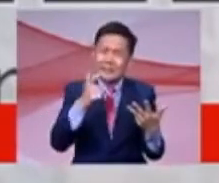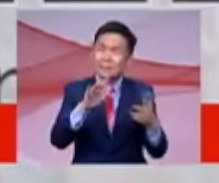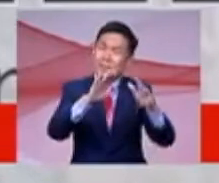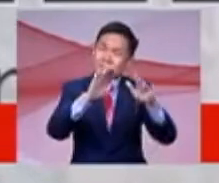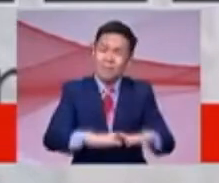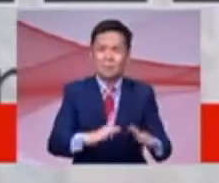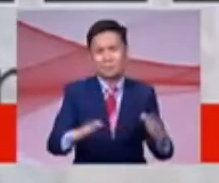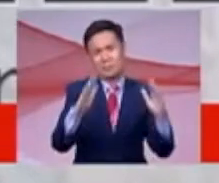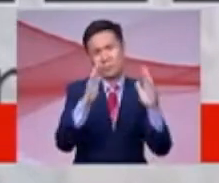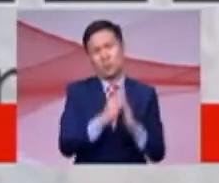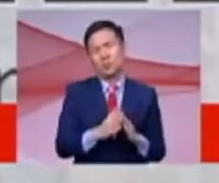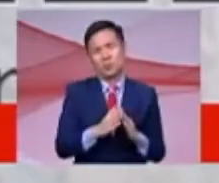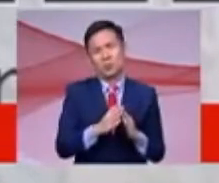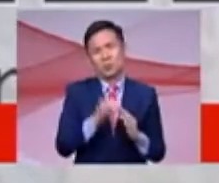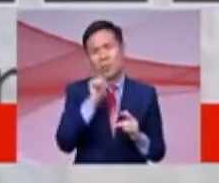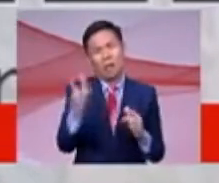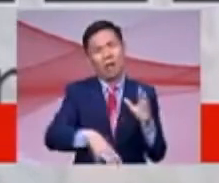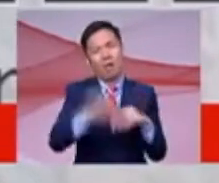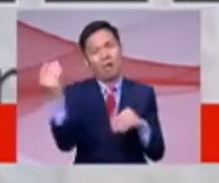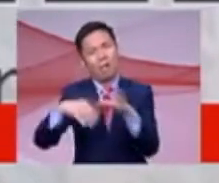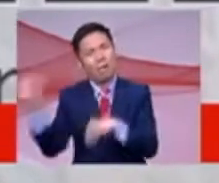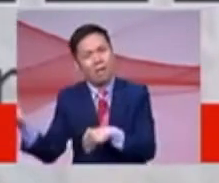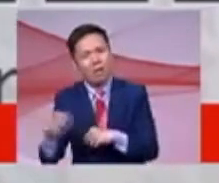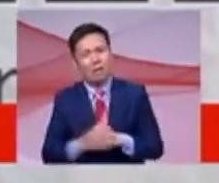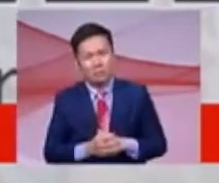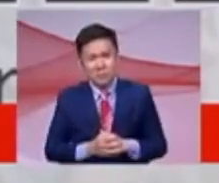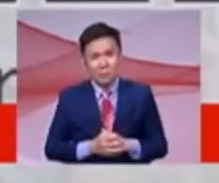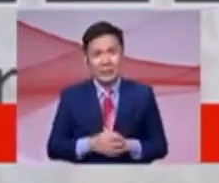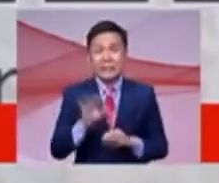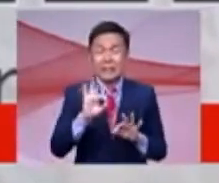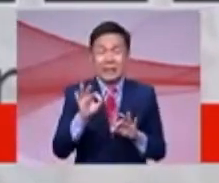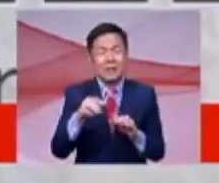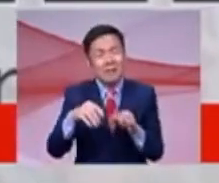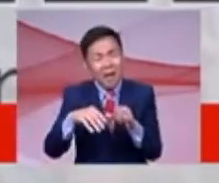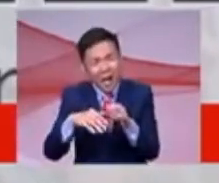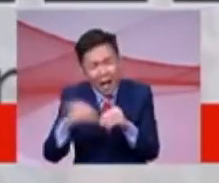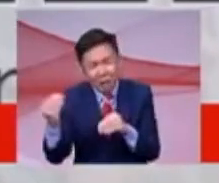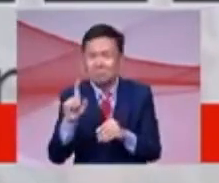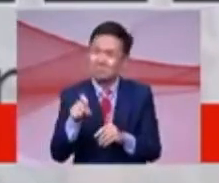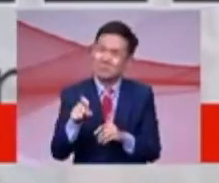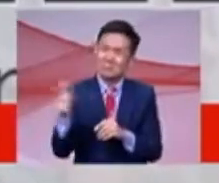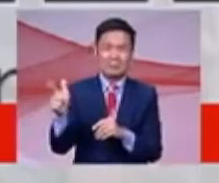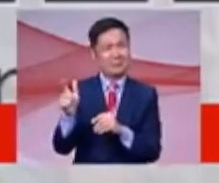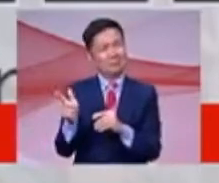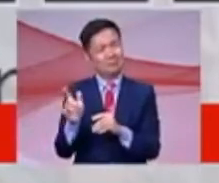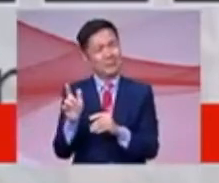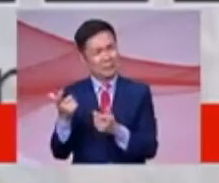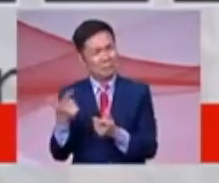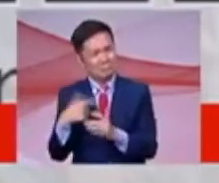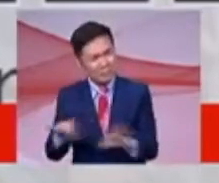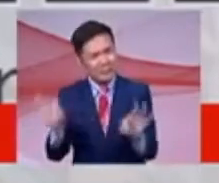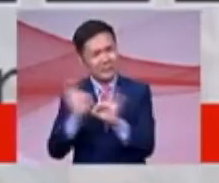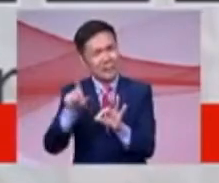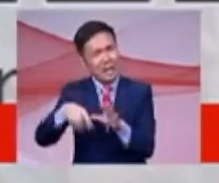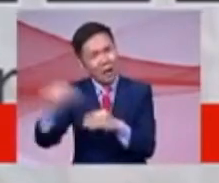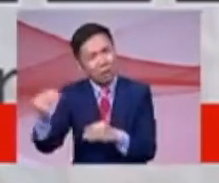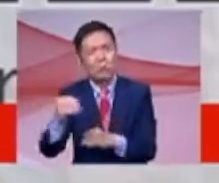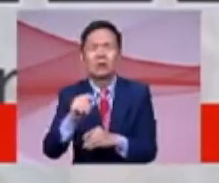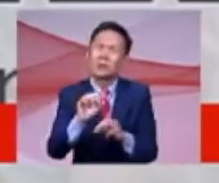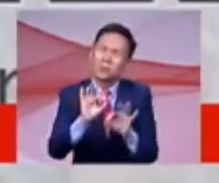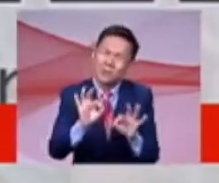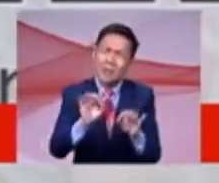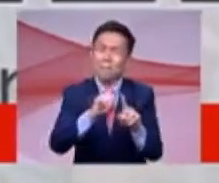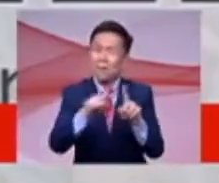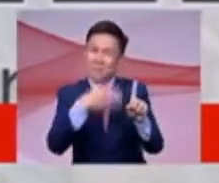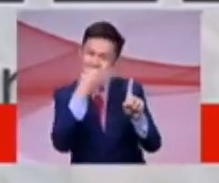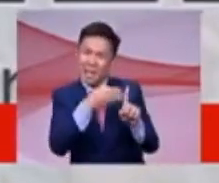tiada urusan penting. Kalau ada urusan penting, kena patuh pada SOP. Dan sekarang ni musim raya, itu satu lagi